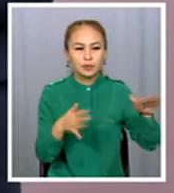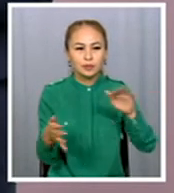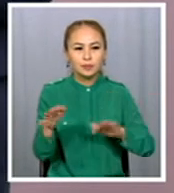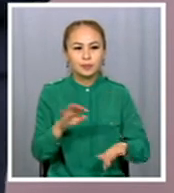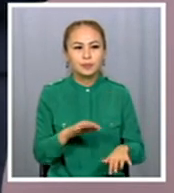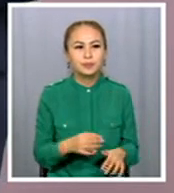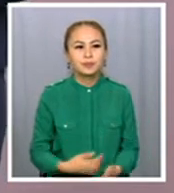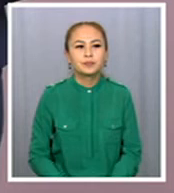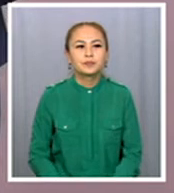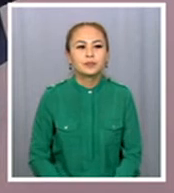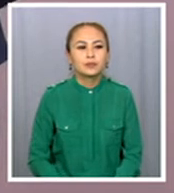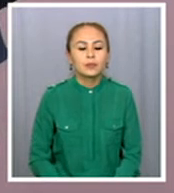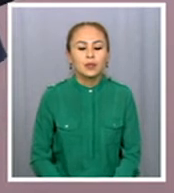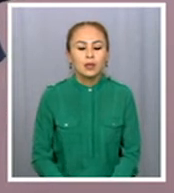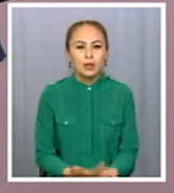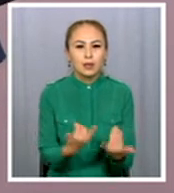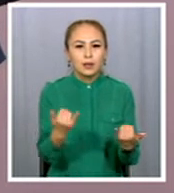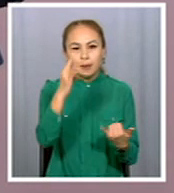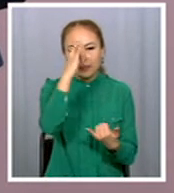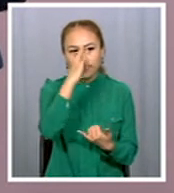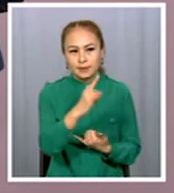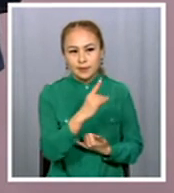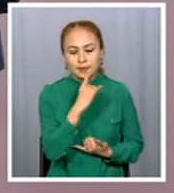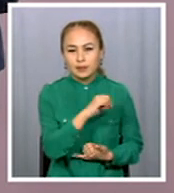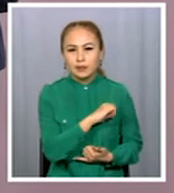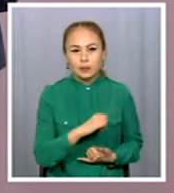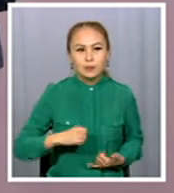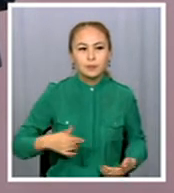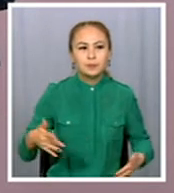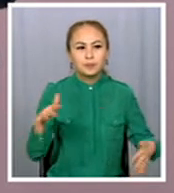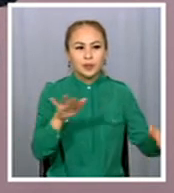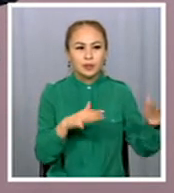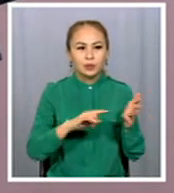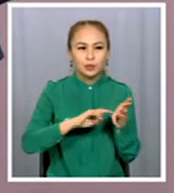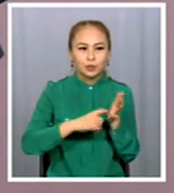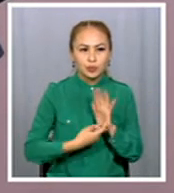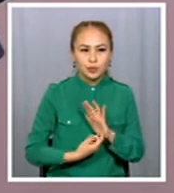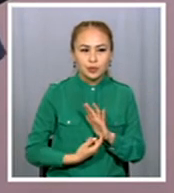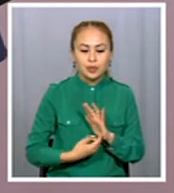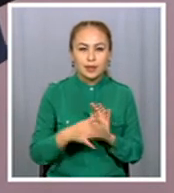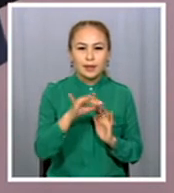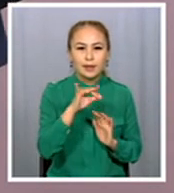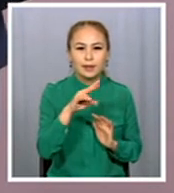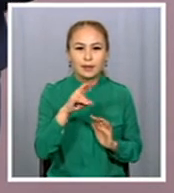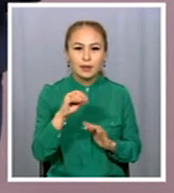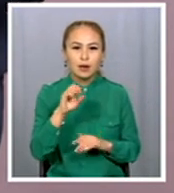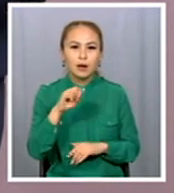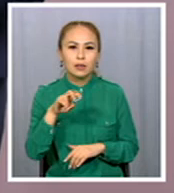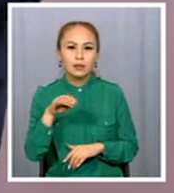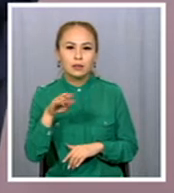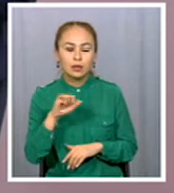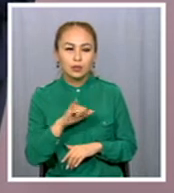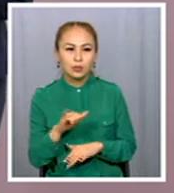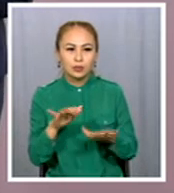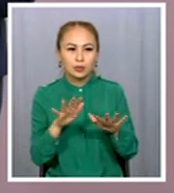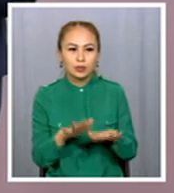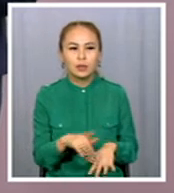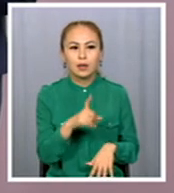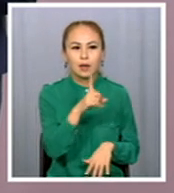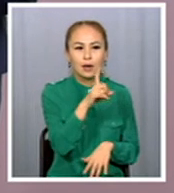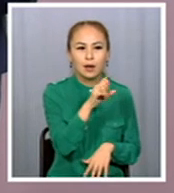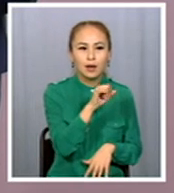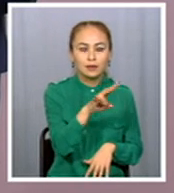Ал Қазақстанның ең биік нүктесі Іле Алатауындағы Хан